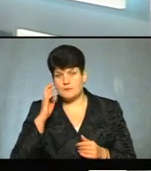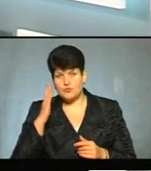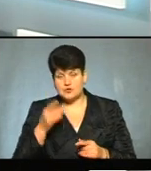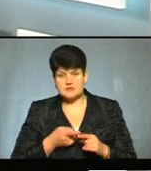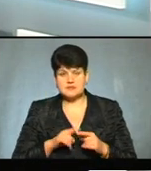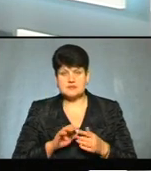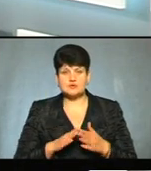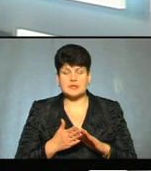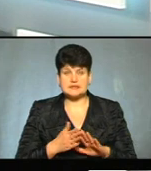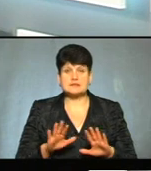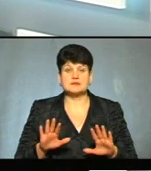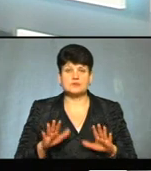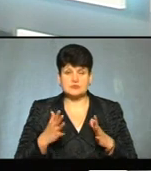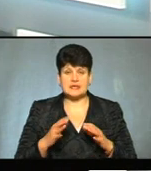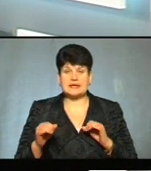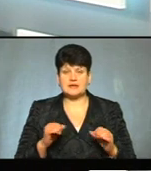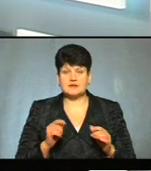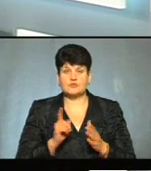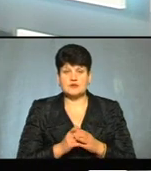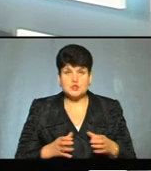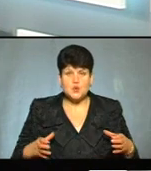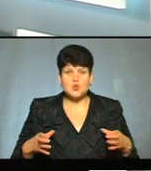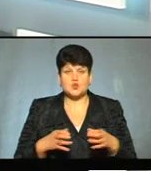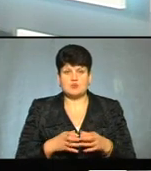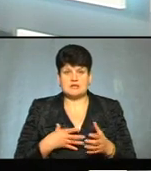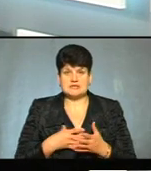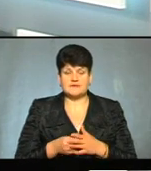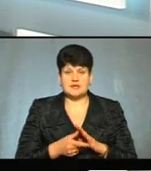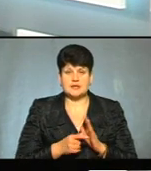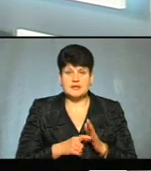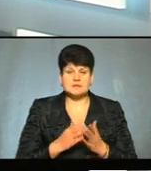Боже, в таких ситуаціях, які складаються, керівник має згрупувати